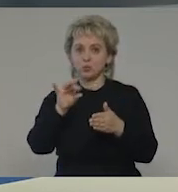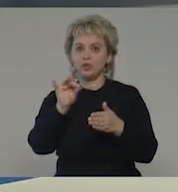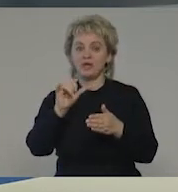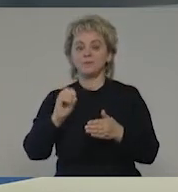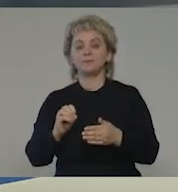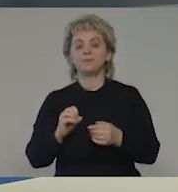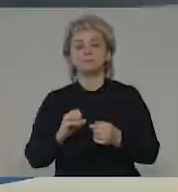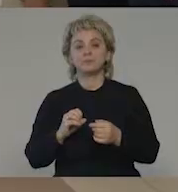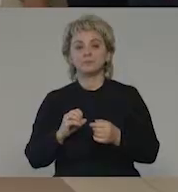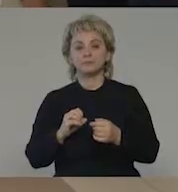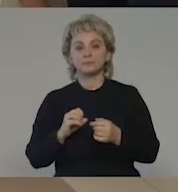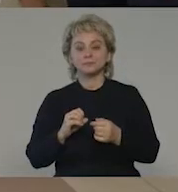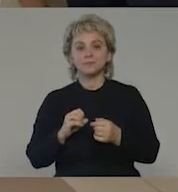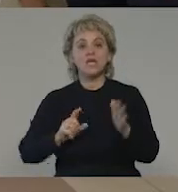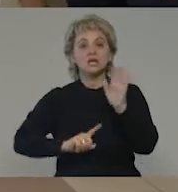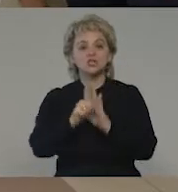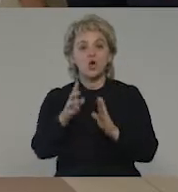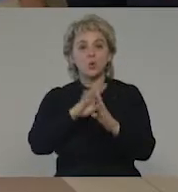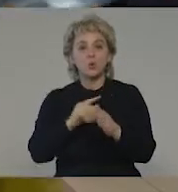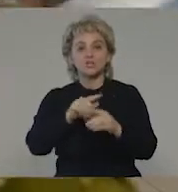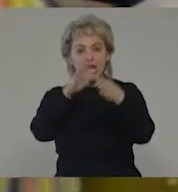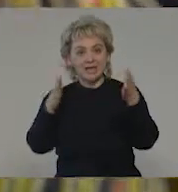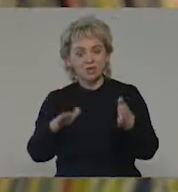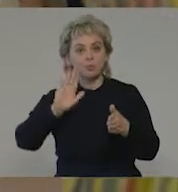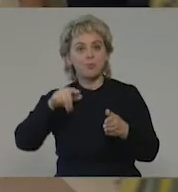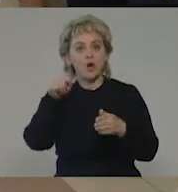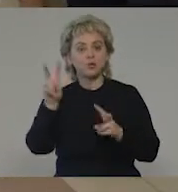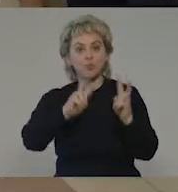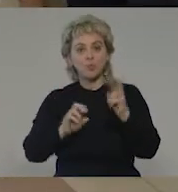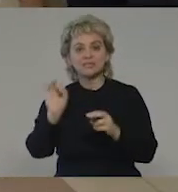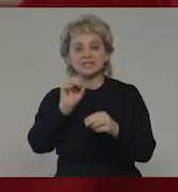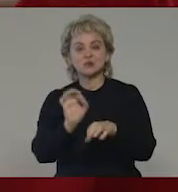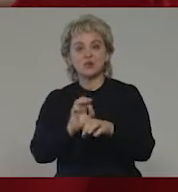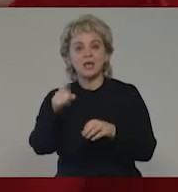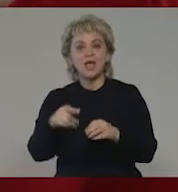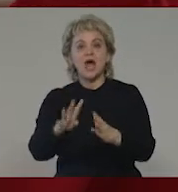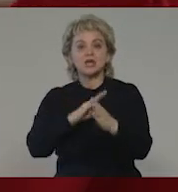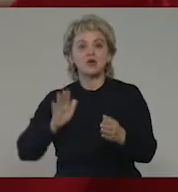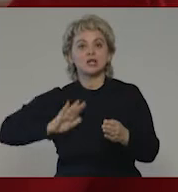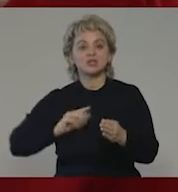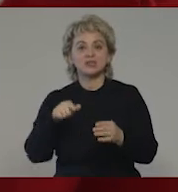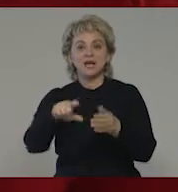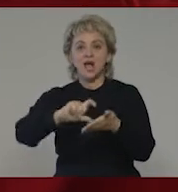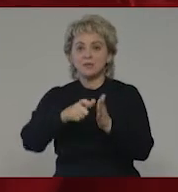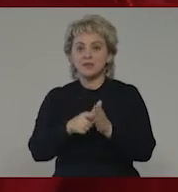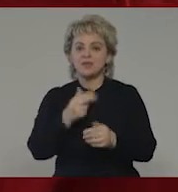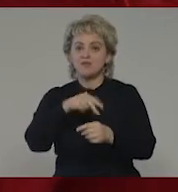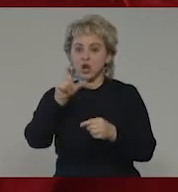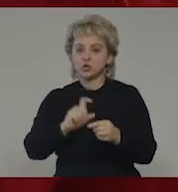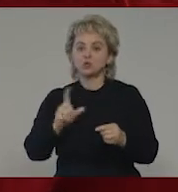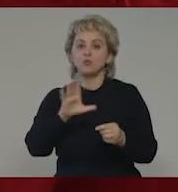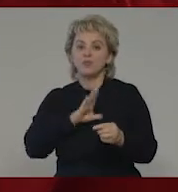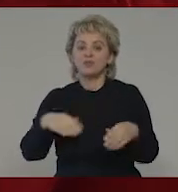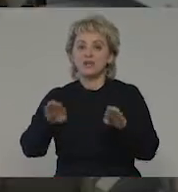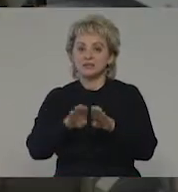регистратуру. Сначала очередь в регистратуру, потом поиски истории болезни и очередное ожидание перед кабинетом врача. Что бывает